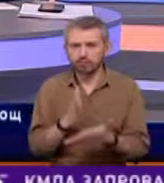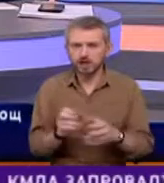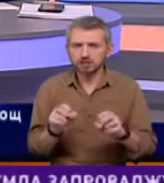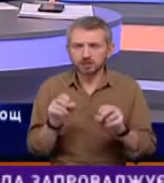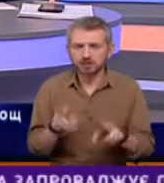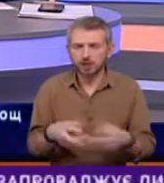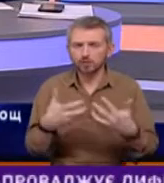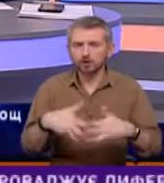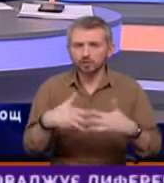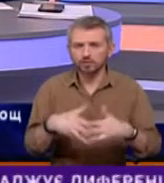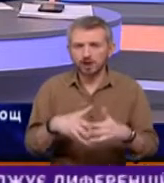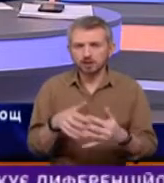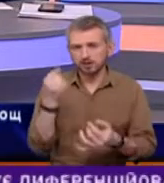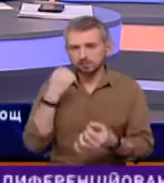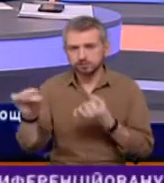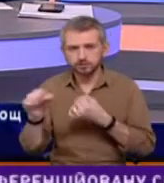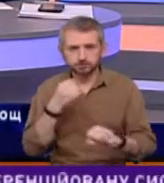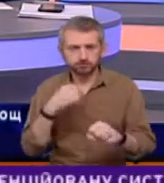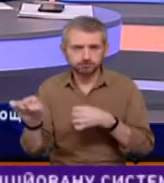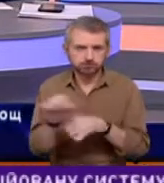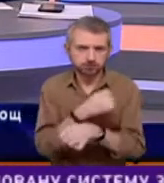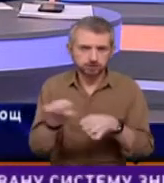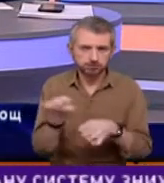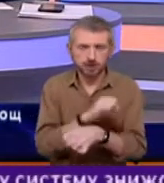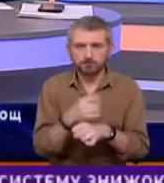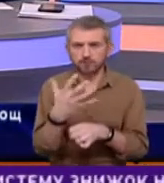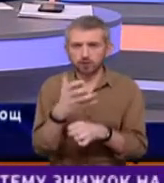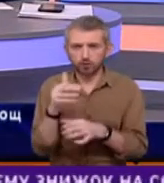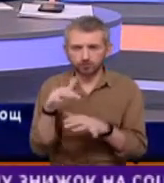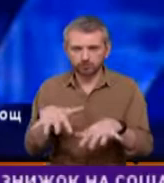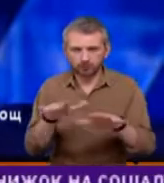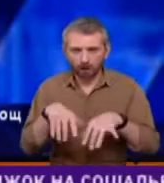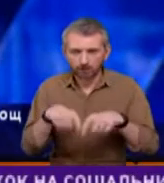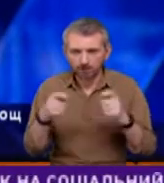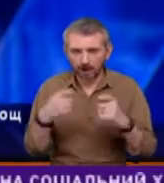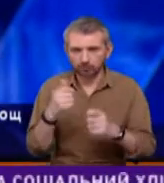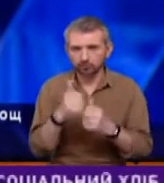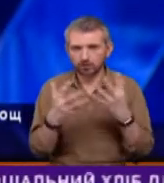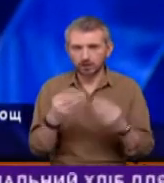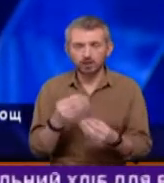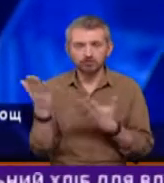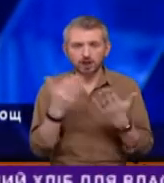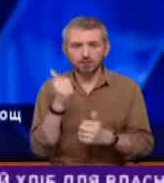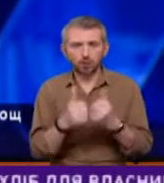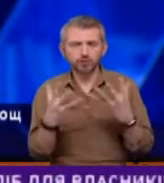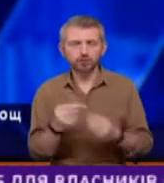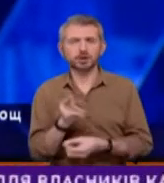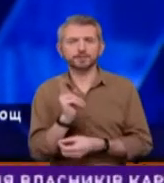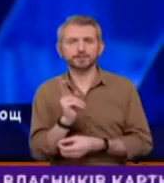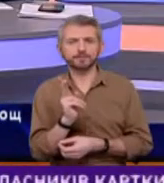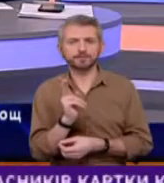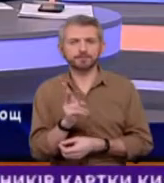спеціальне устаткування, відбиваючи до 500 атак щодня, тому що от ми читаємо кожного дня, що навіть там